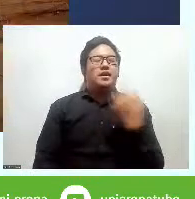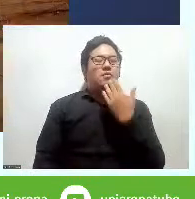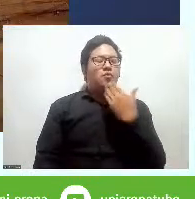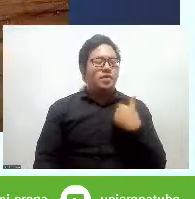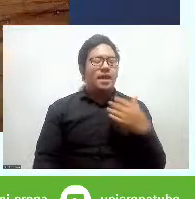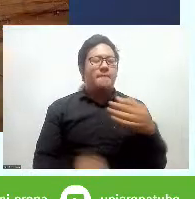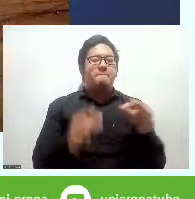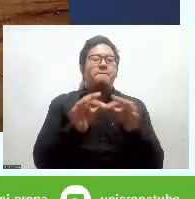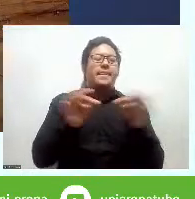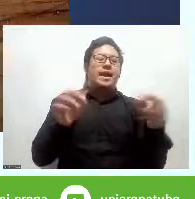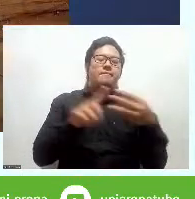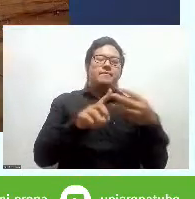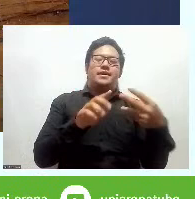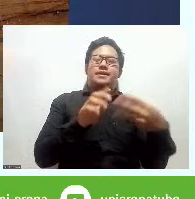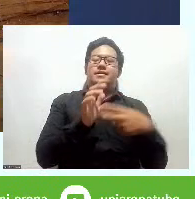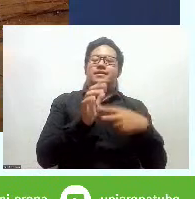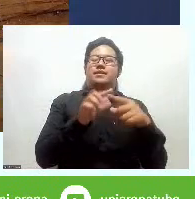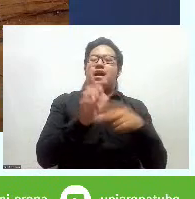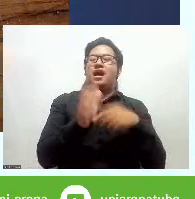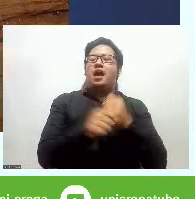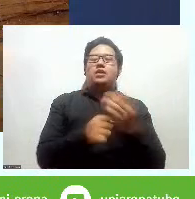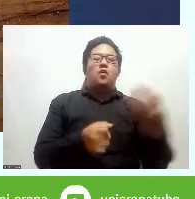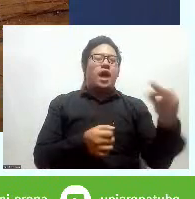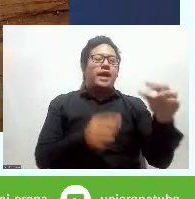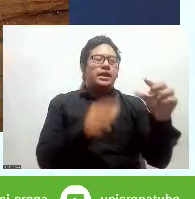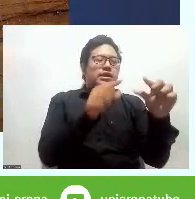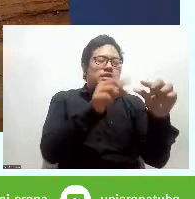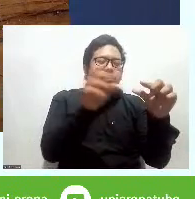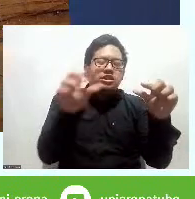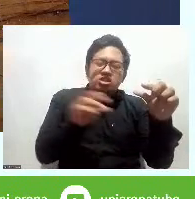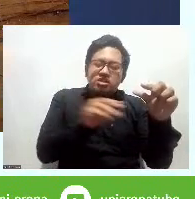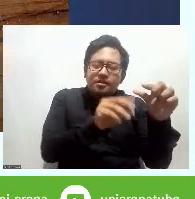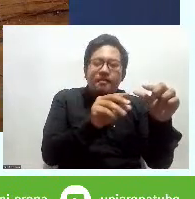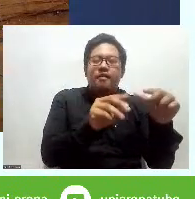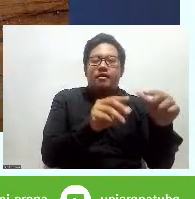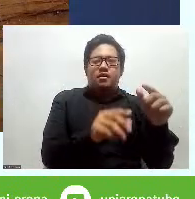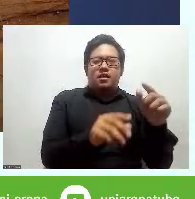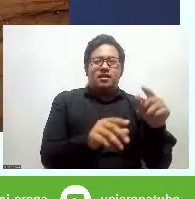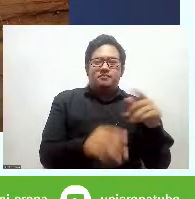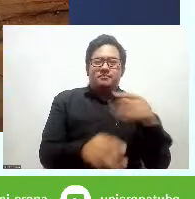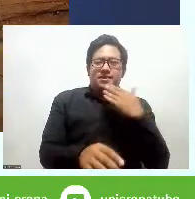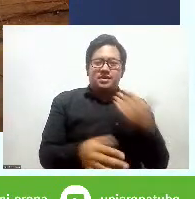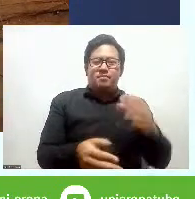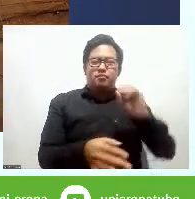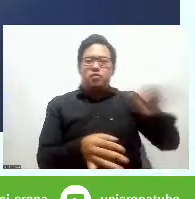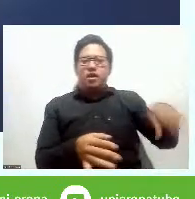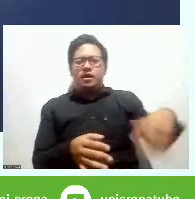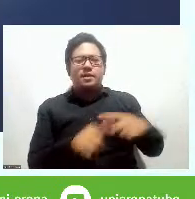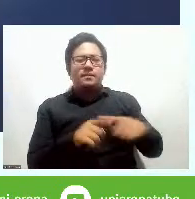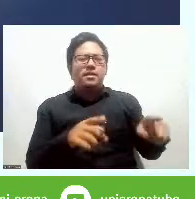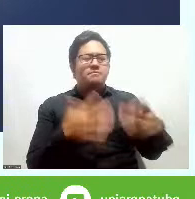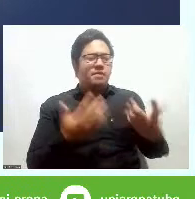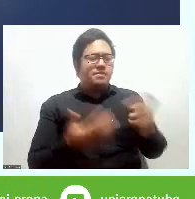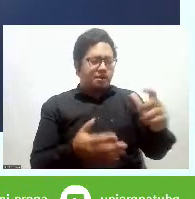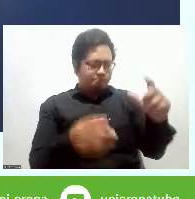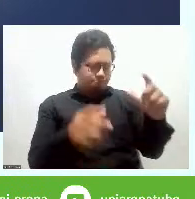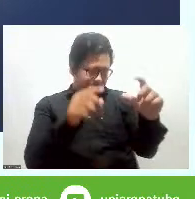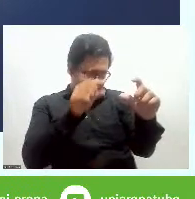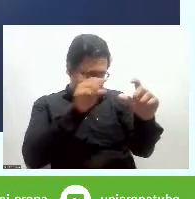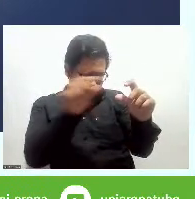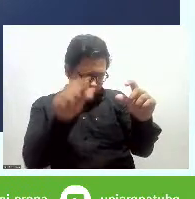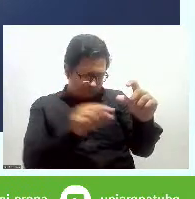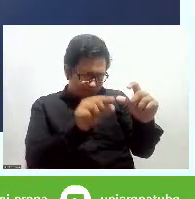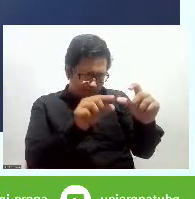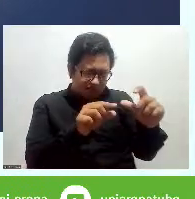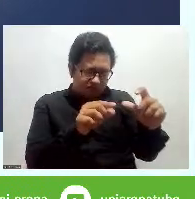sisa kain yang kecil-kecil banget Kalau dibuang seharusnya biasanya dibuang itu tapi gimana caranya biar saya tidak mempunyai sampah